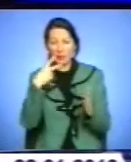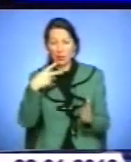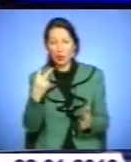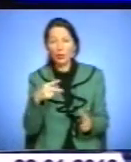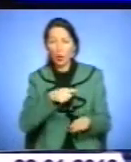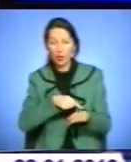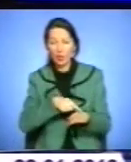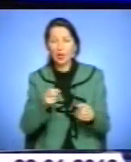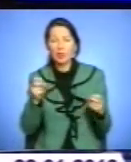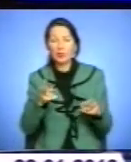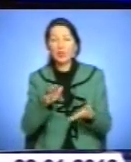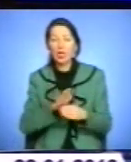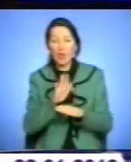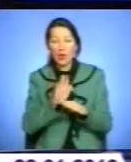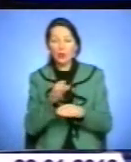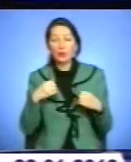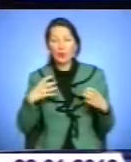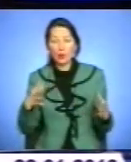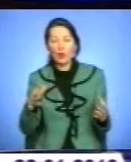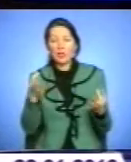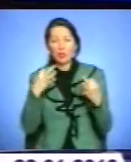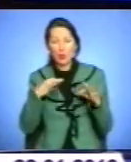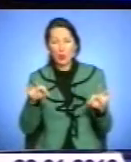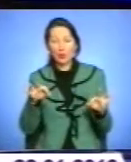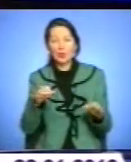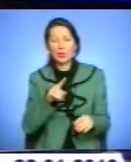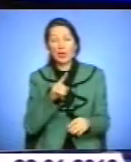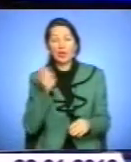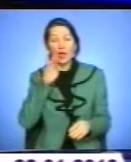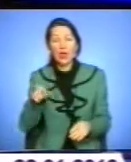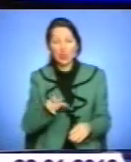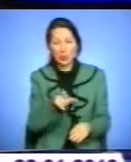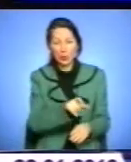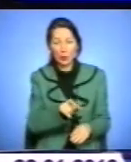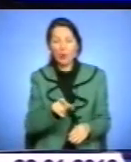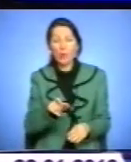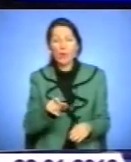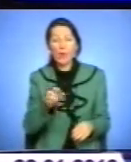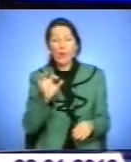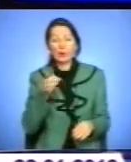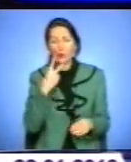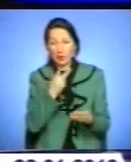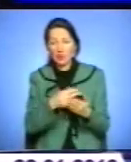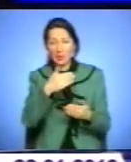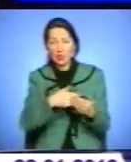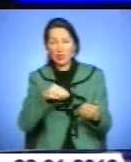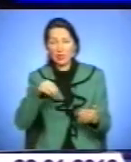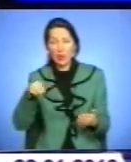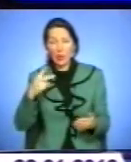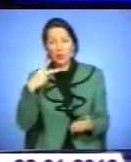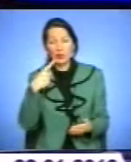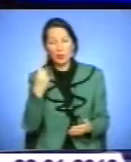Дня Соборності та Свободи України на Збручі у Підволочиську дивіться на каналі ТТБ о 21.20. На